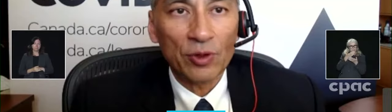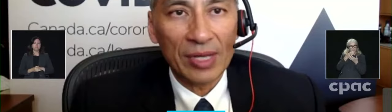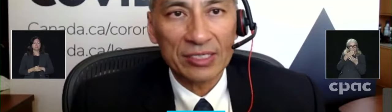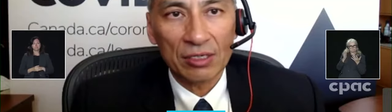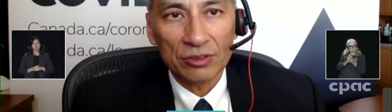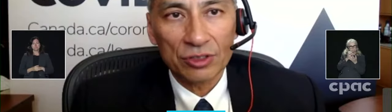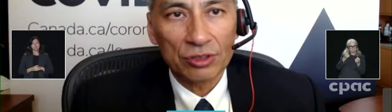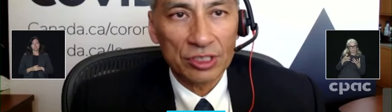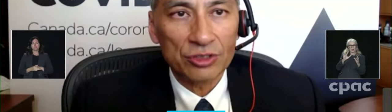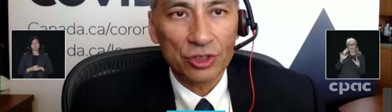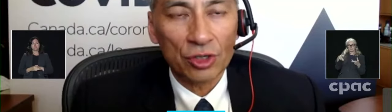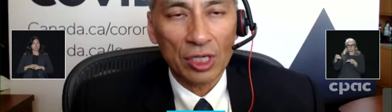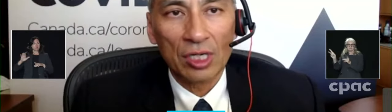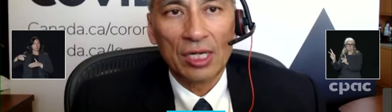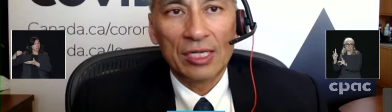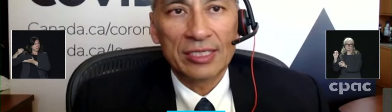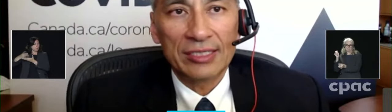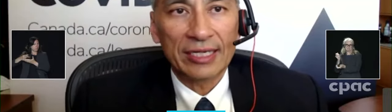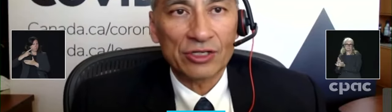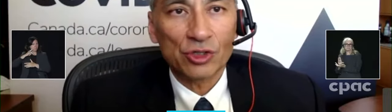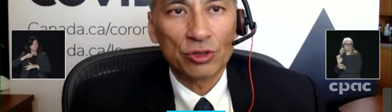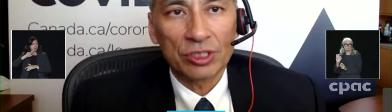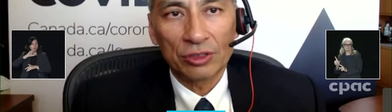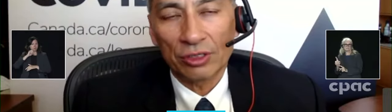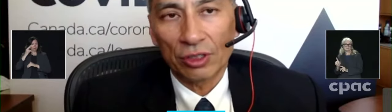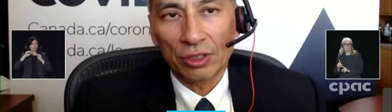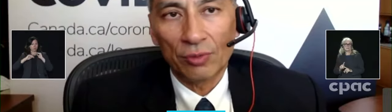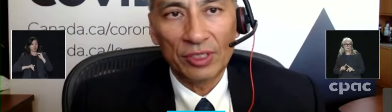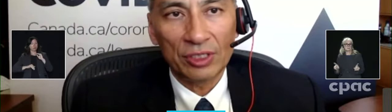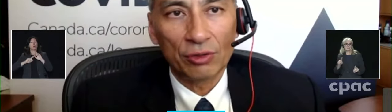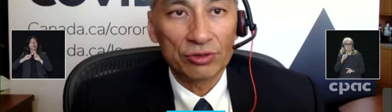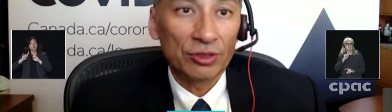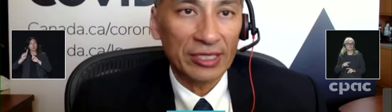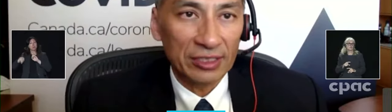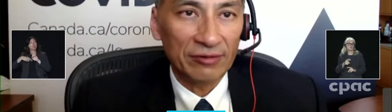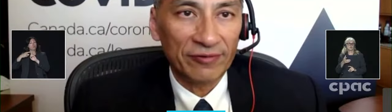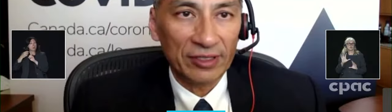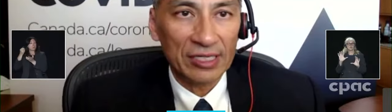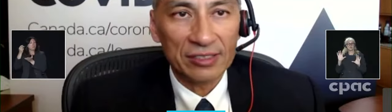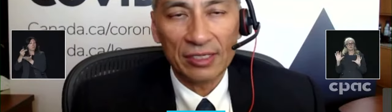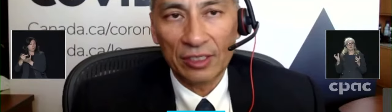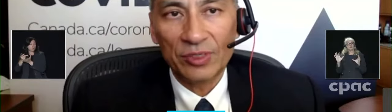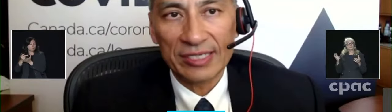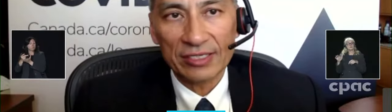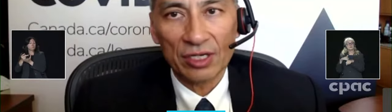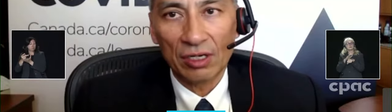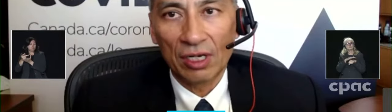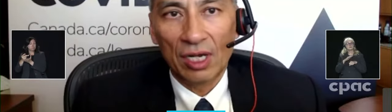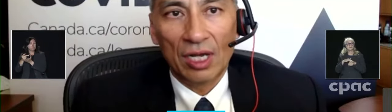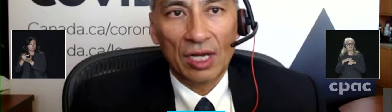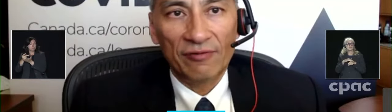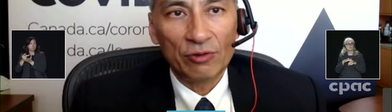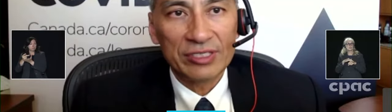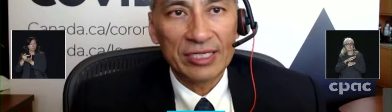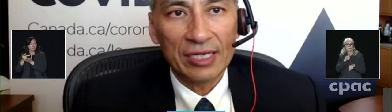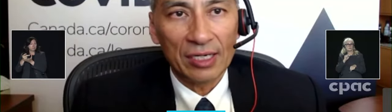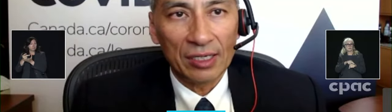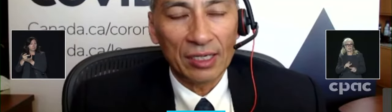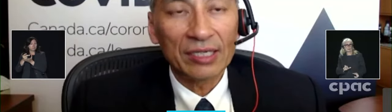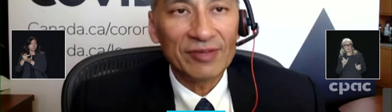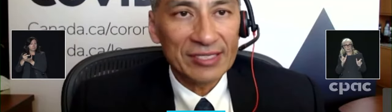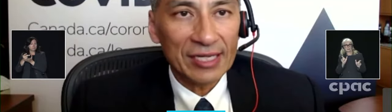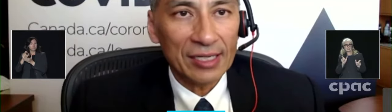avec l'approbation, c'est sûr, c'est quelque chose que notre comité consultatif national de l'immunisation va